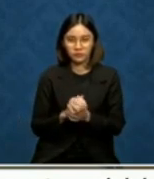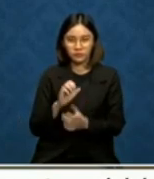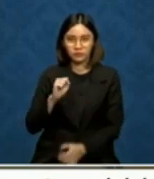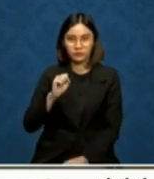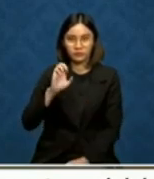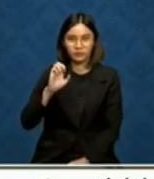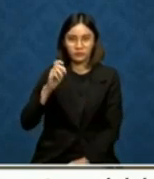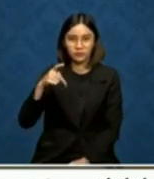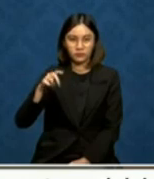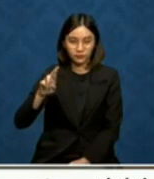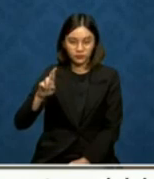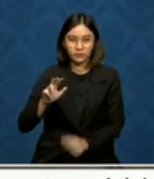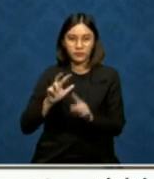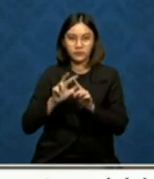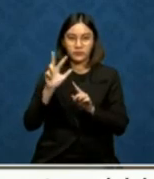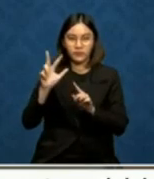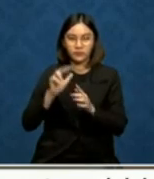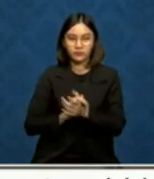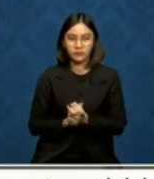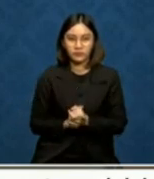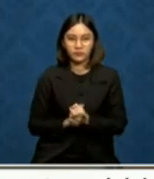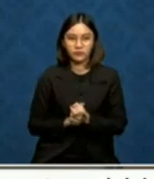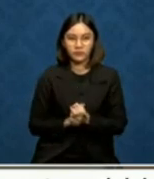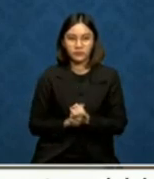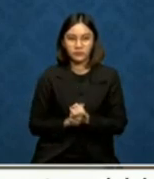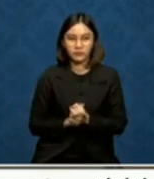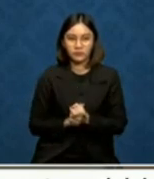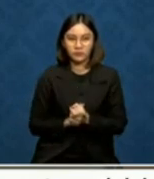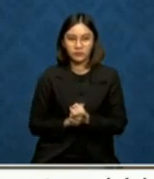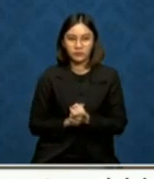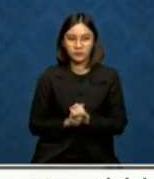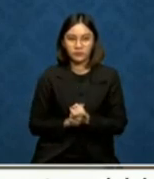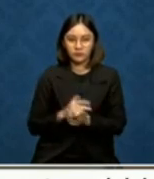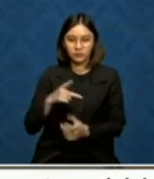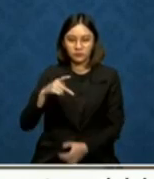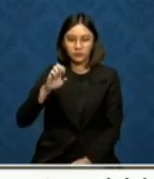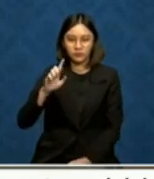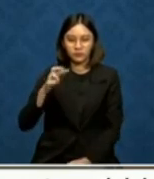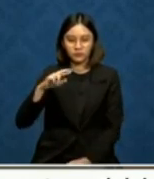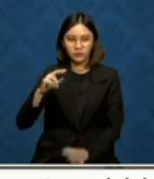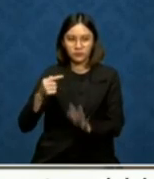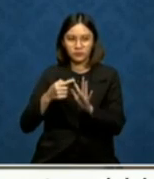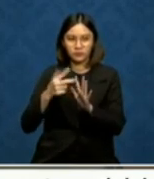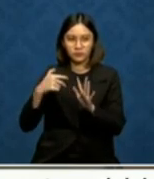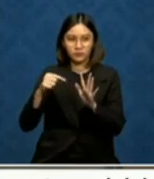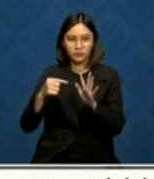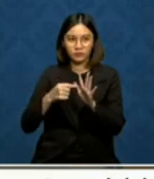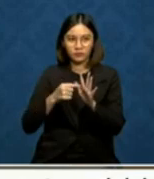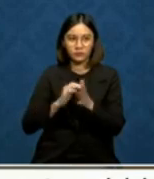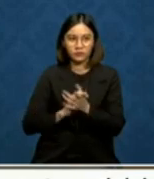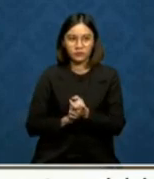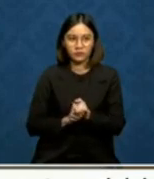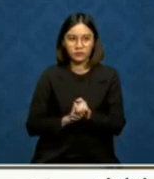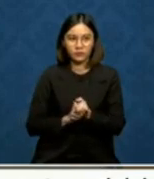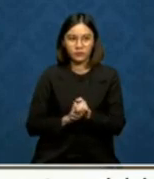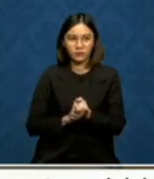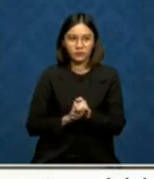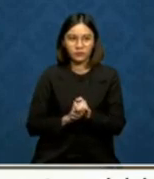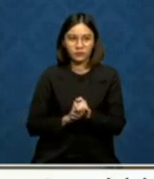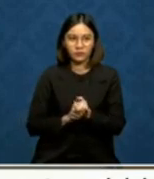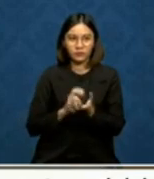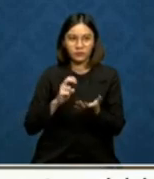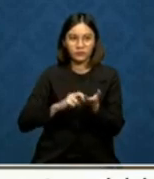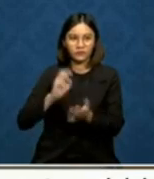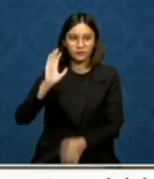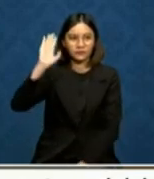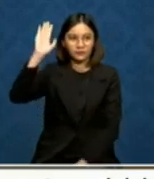พรโกวิทย์3นางสาวพีประภาออนเสถียรไทยข